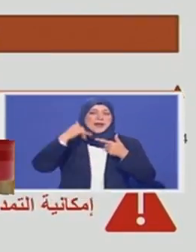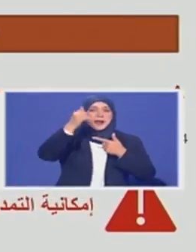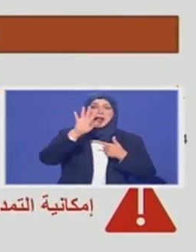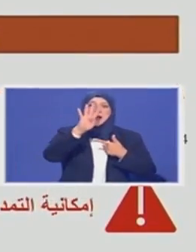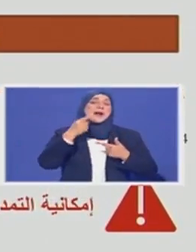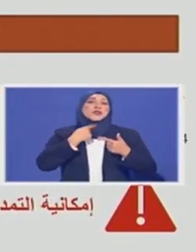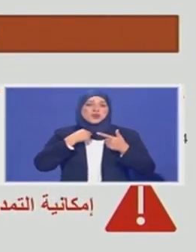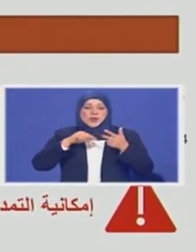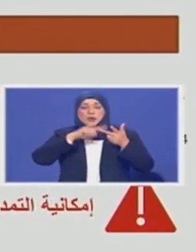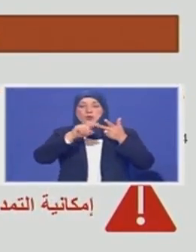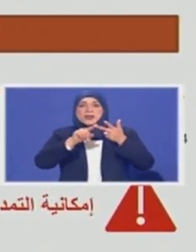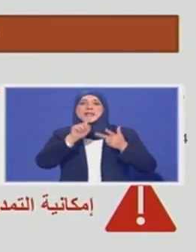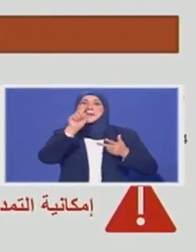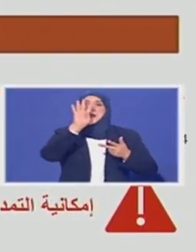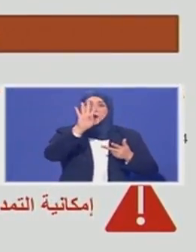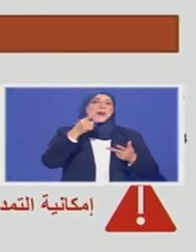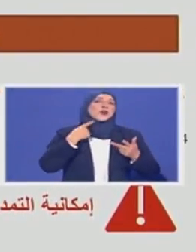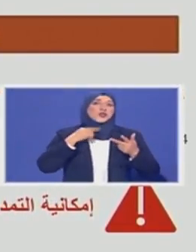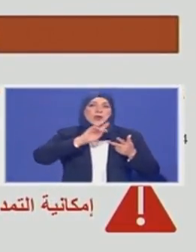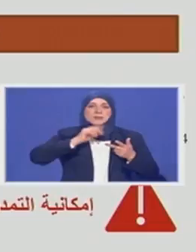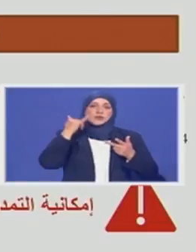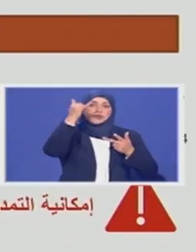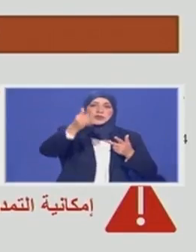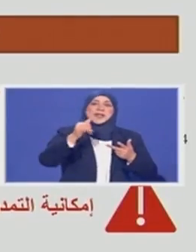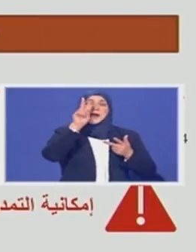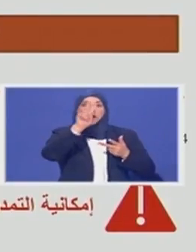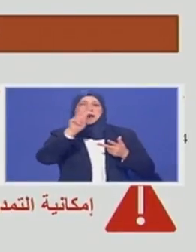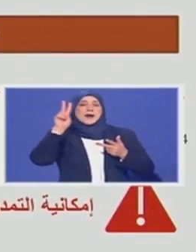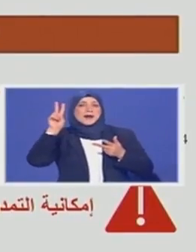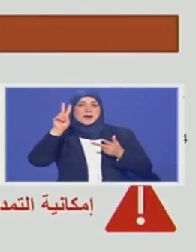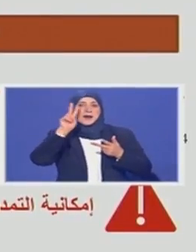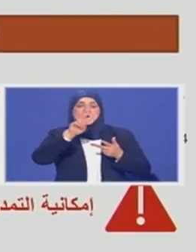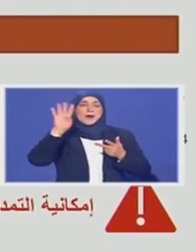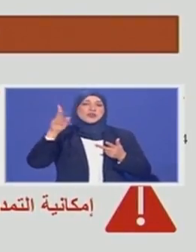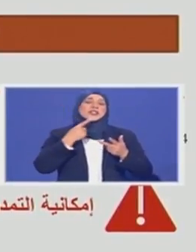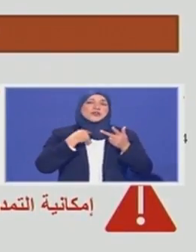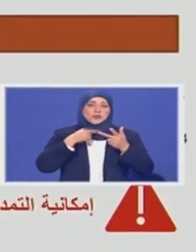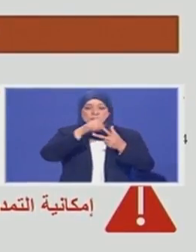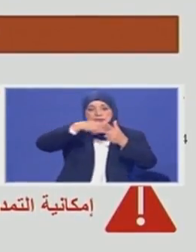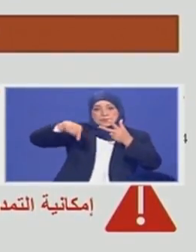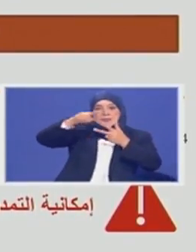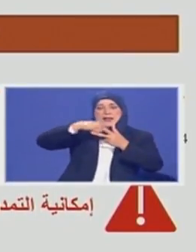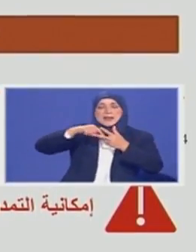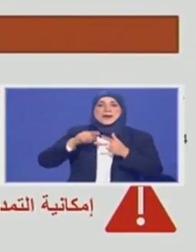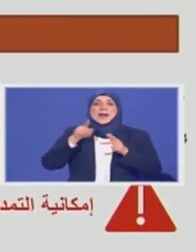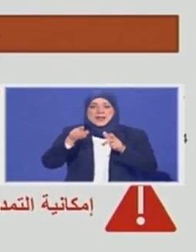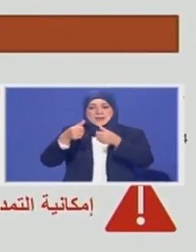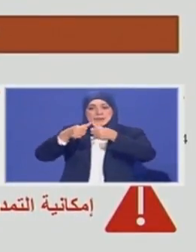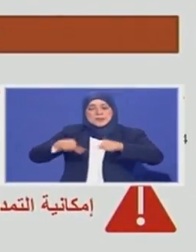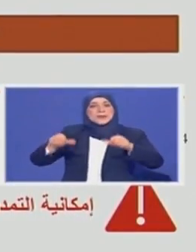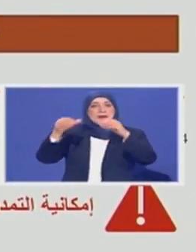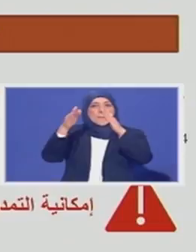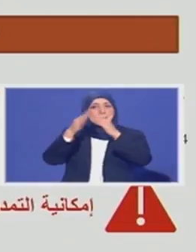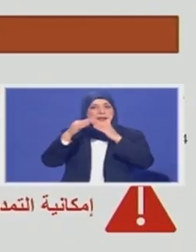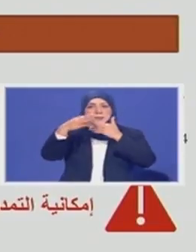من 4 جوان إلى 14 جوان، دونك ثلاثة مراحل بالنسبة لحجر الصحي الموجه، وكل مرة